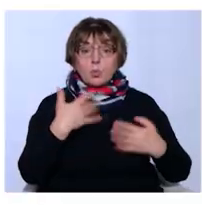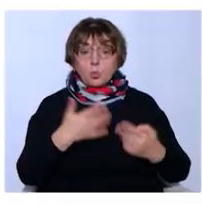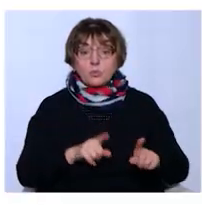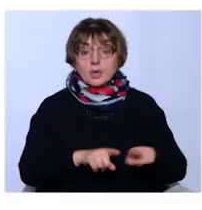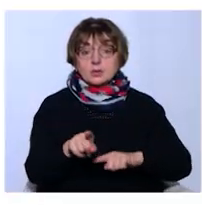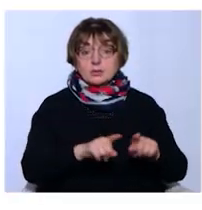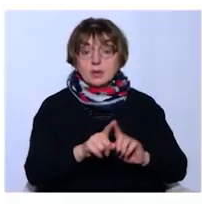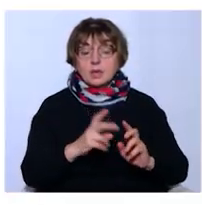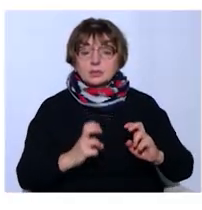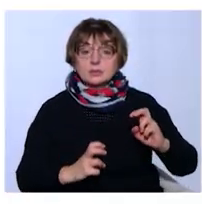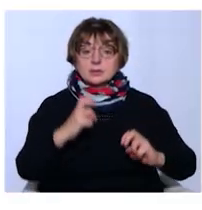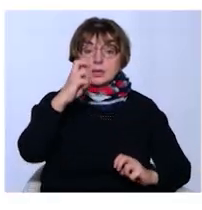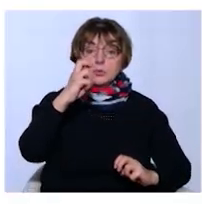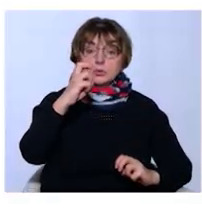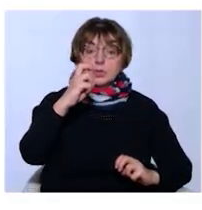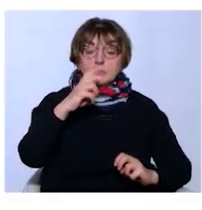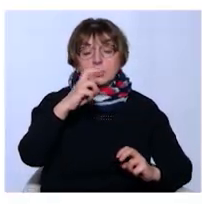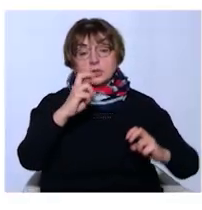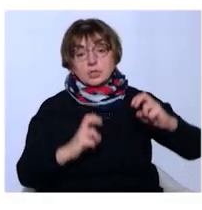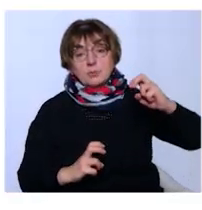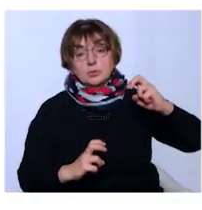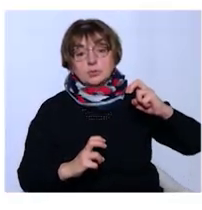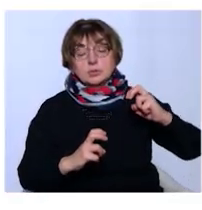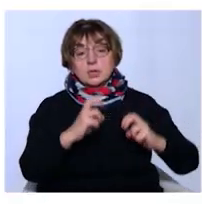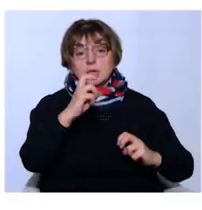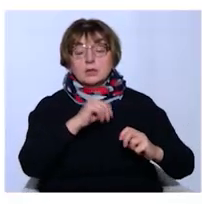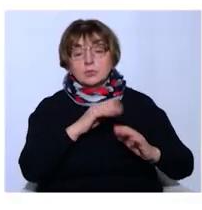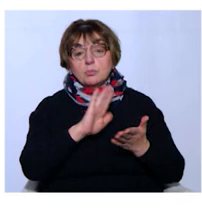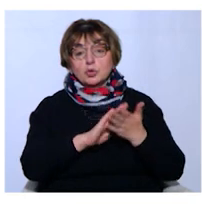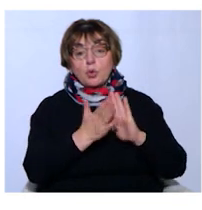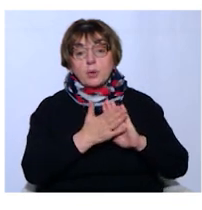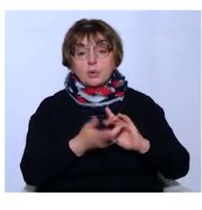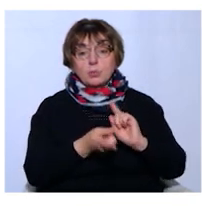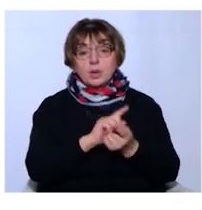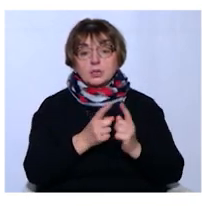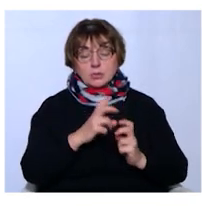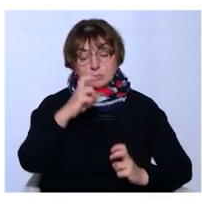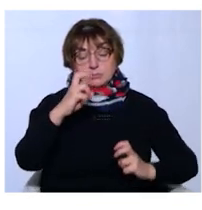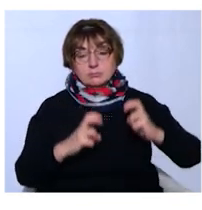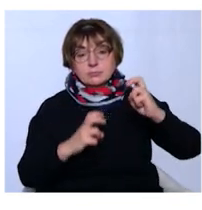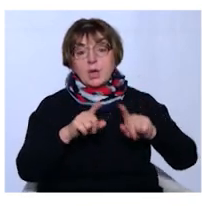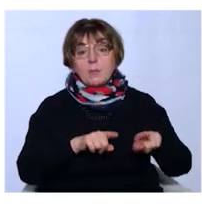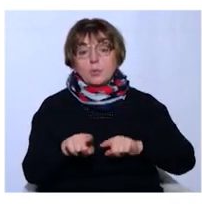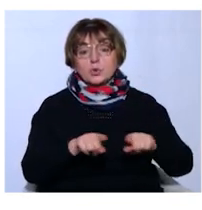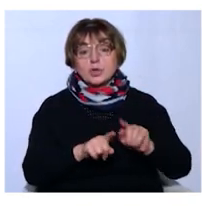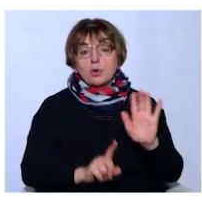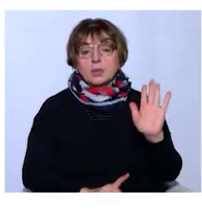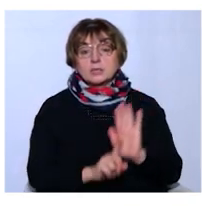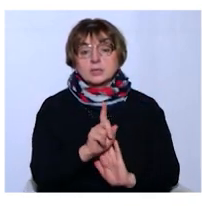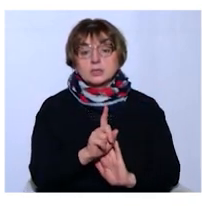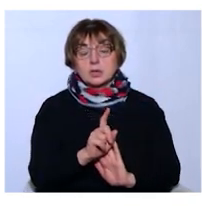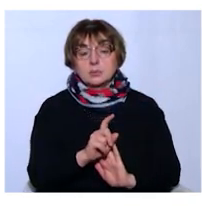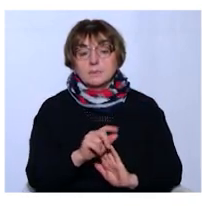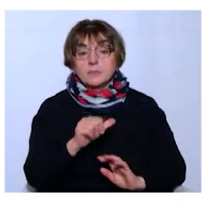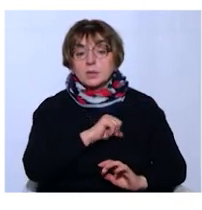ერთი ზემოთ თუ ადის, მეორე ჩამოდის. პოზიციები იცვლება, ანუ მოძრაობას იწყებთ.